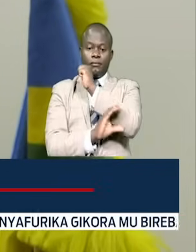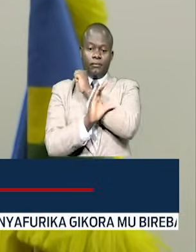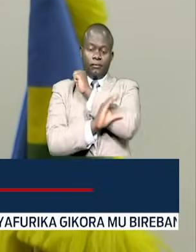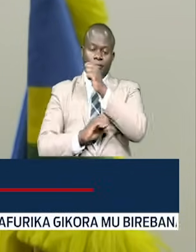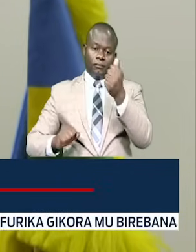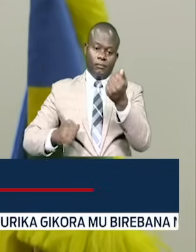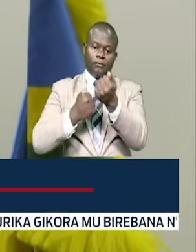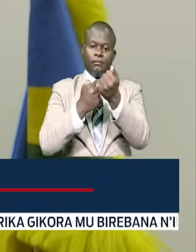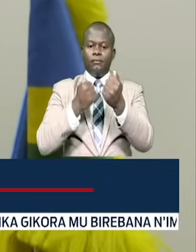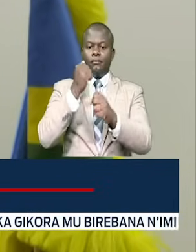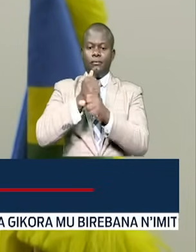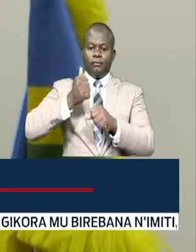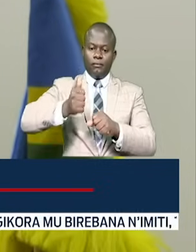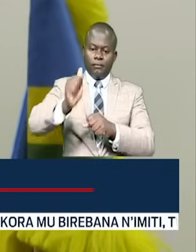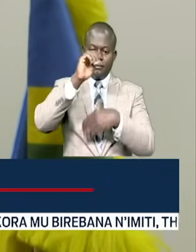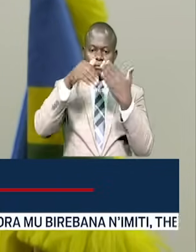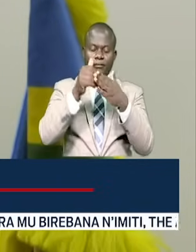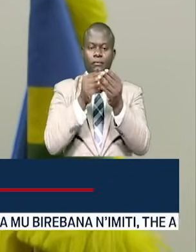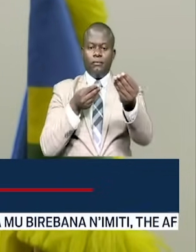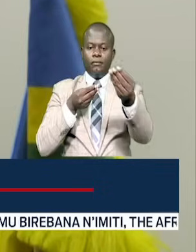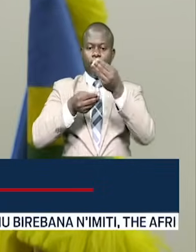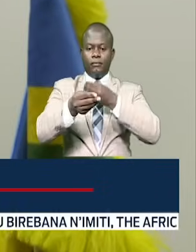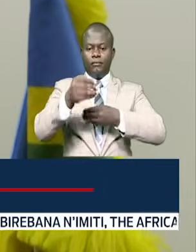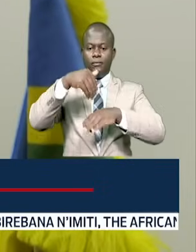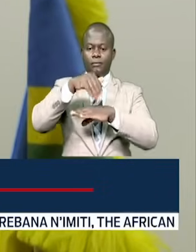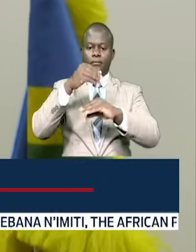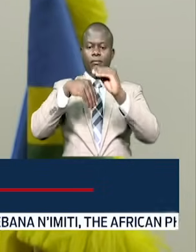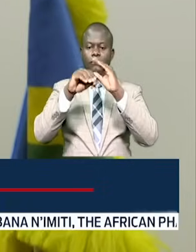dushyikira abikorera bohereza ibicuruzwa mu mahanga